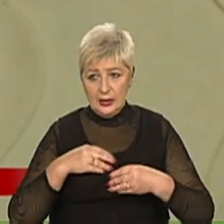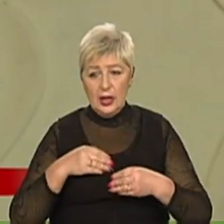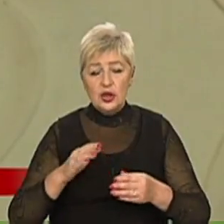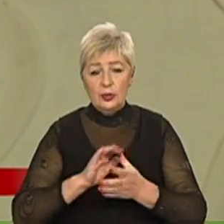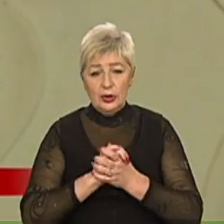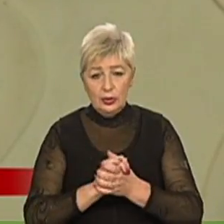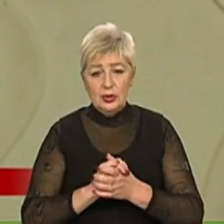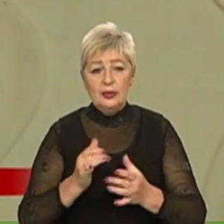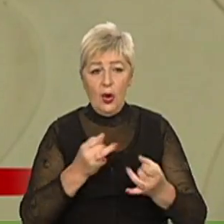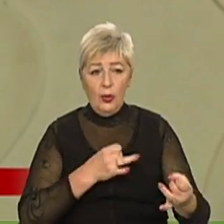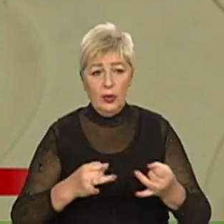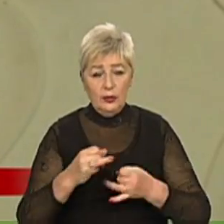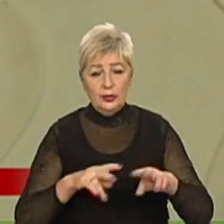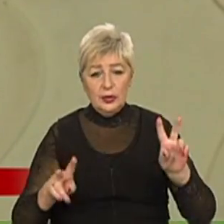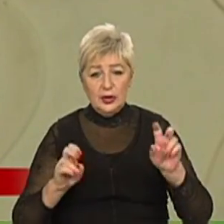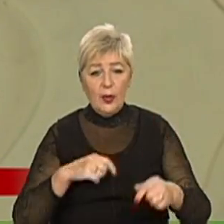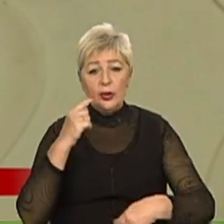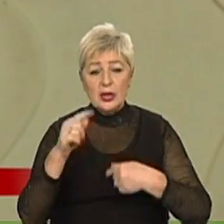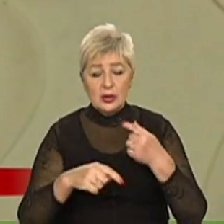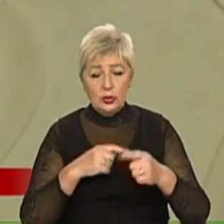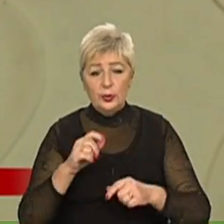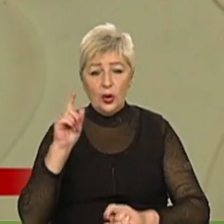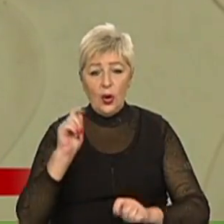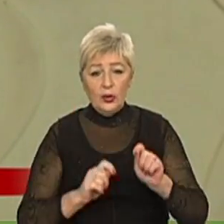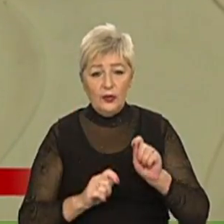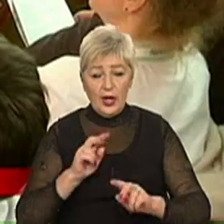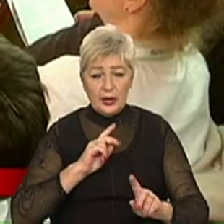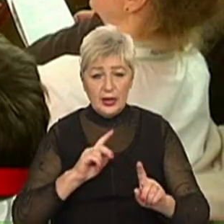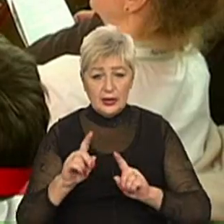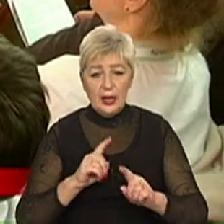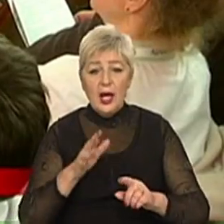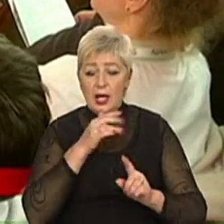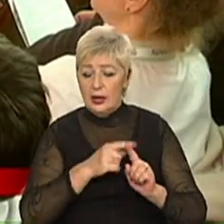обговоримо тему наступної конференції та терміни їх проведення.